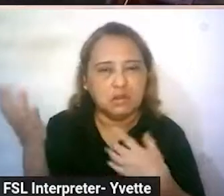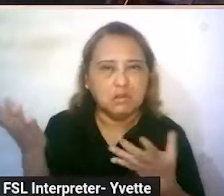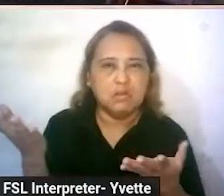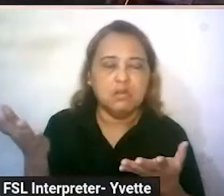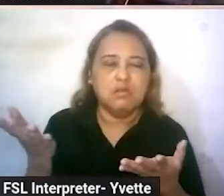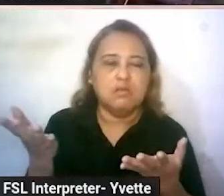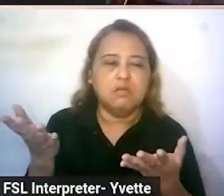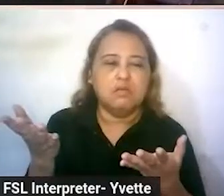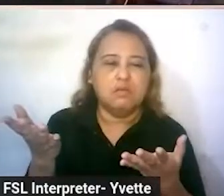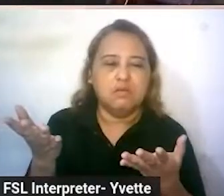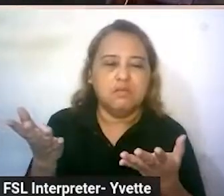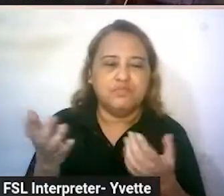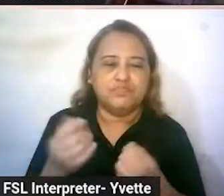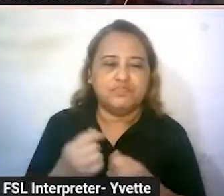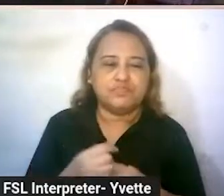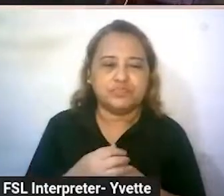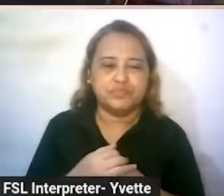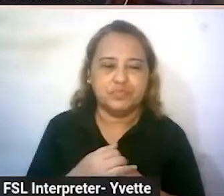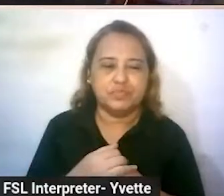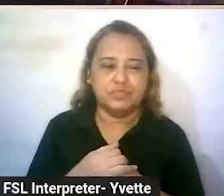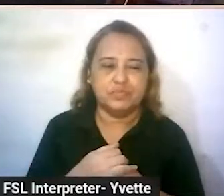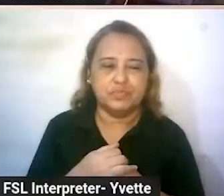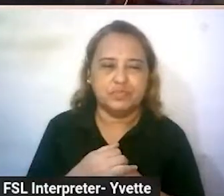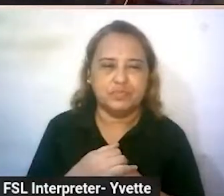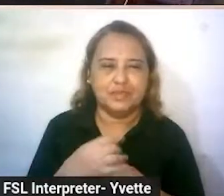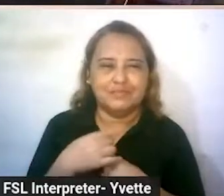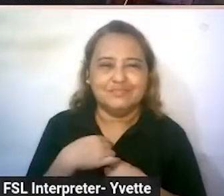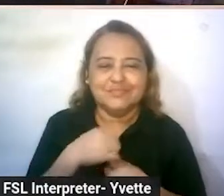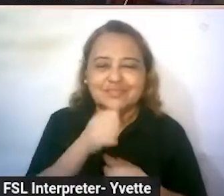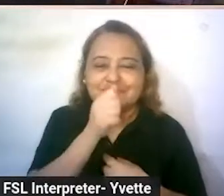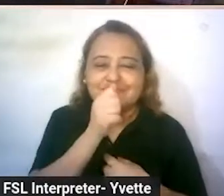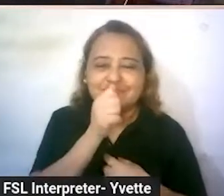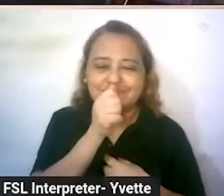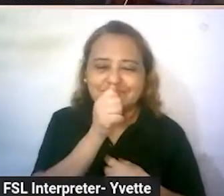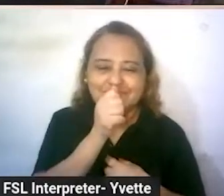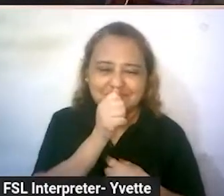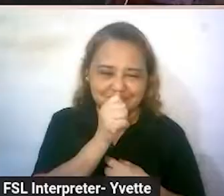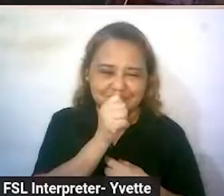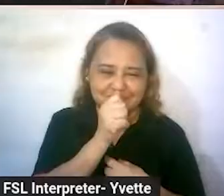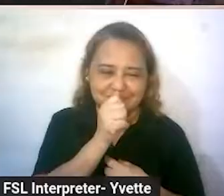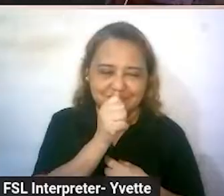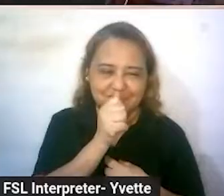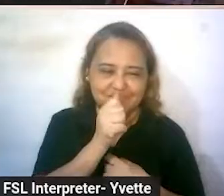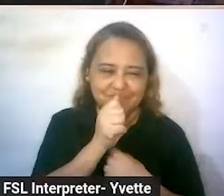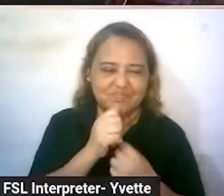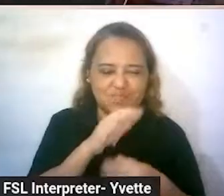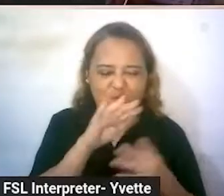na yon. Kaya parang kinimkim ko lahat. And